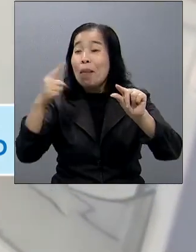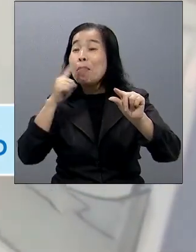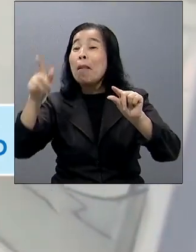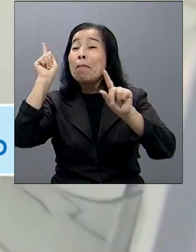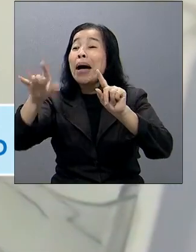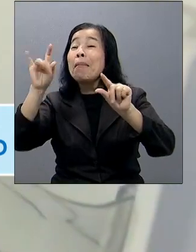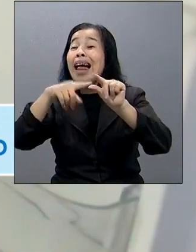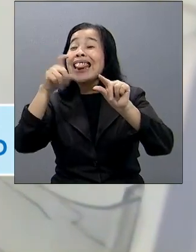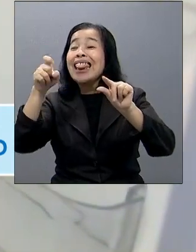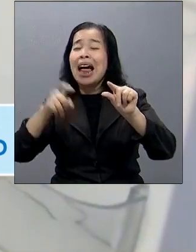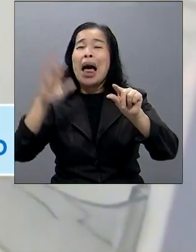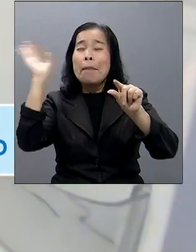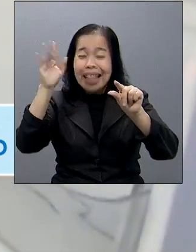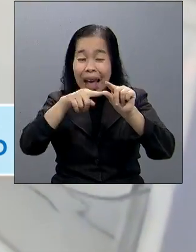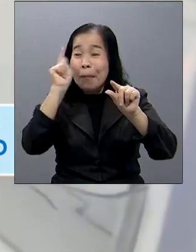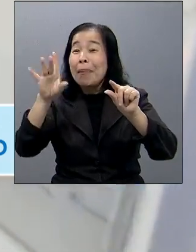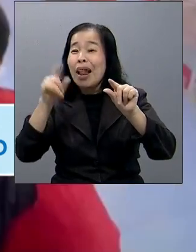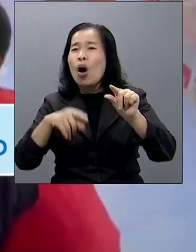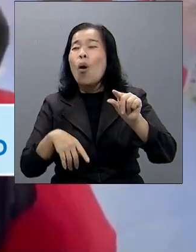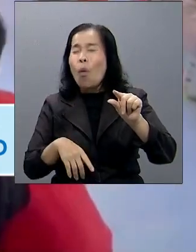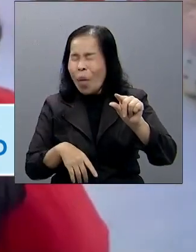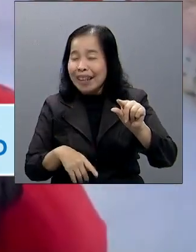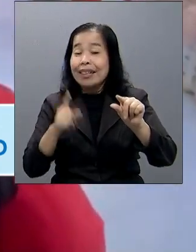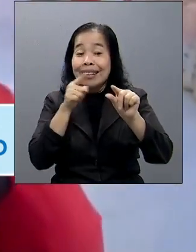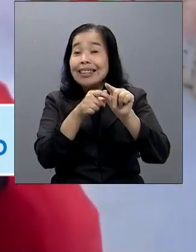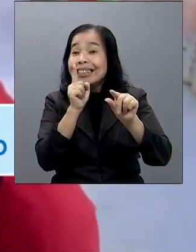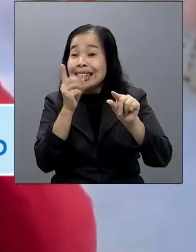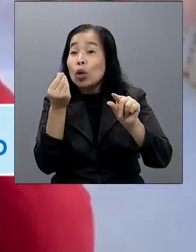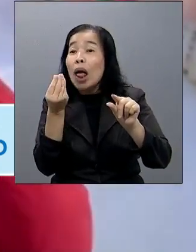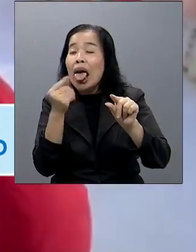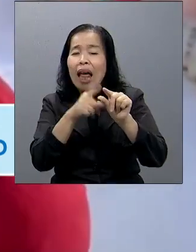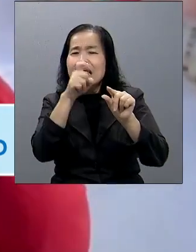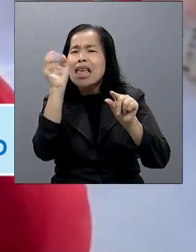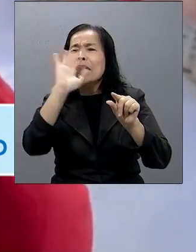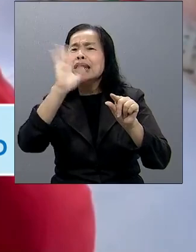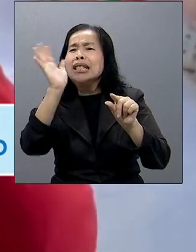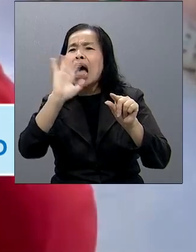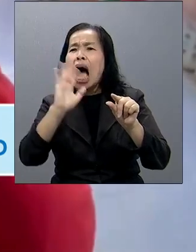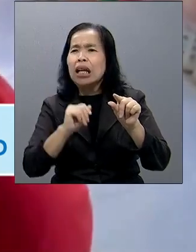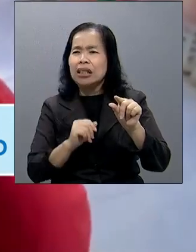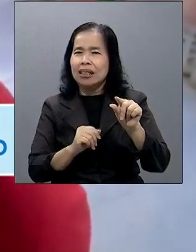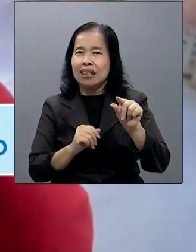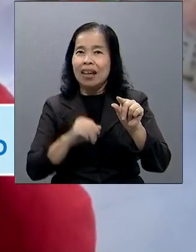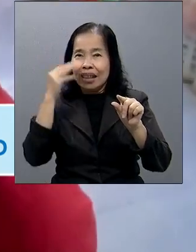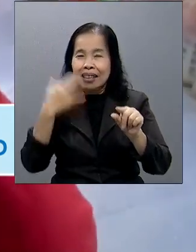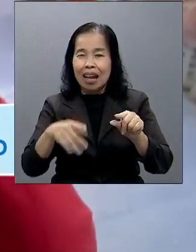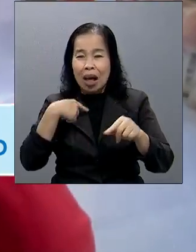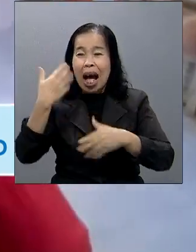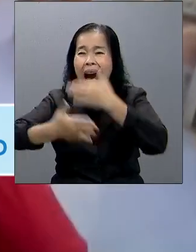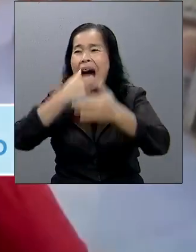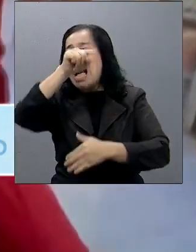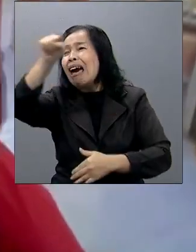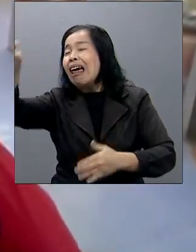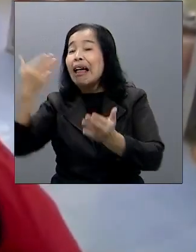กบอกว่ามันเสียเนี่ย 1,800 อ่ะเอาจริงๆแล้วเนี่ยมันไม่ได้เสียนะแล้วตามท้องตลาดทั่วไปถ้า